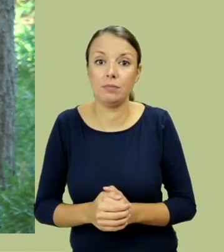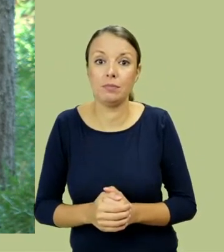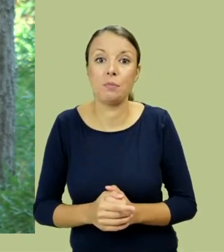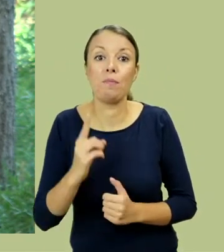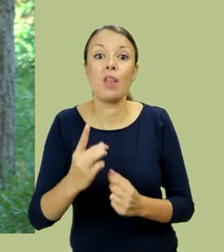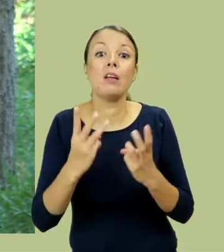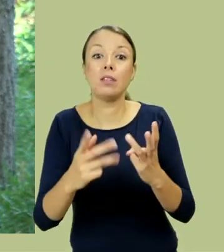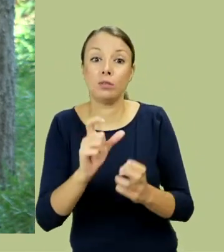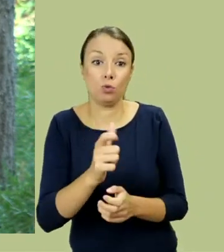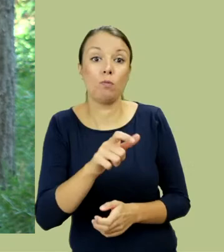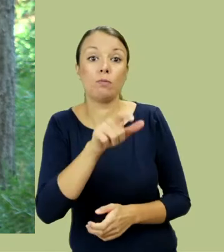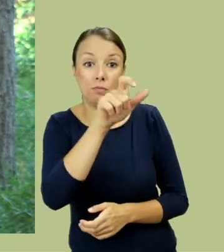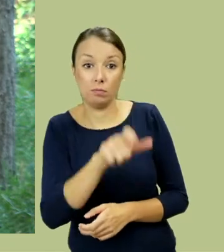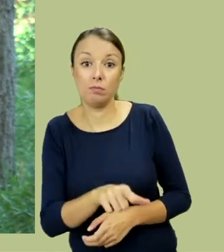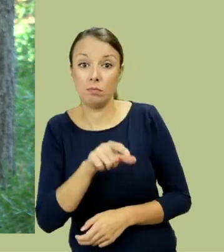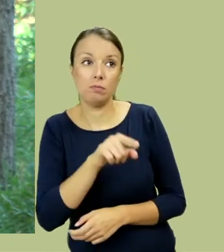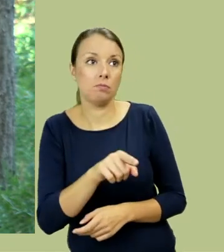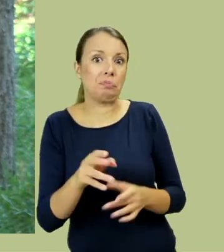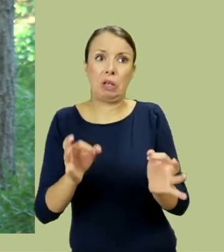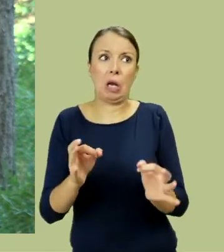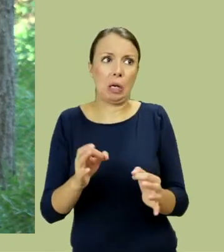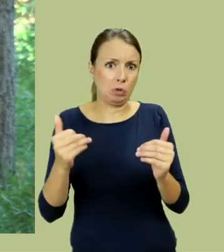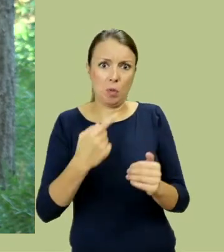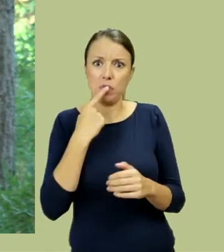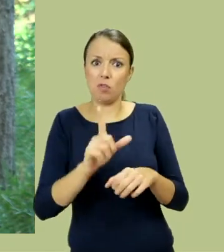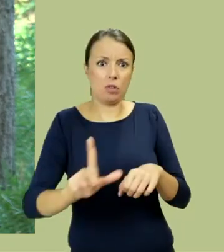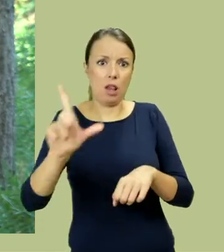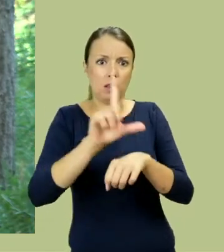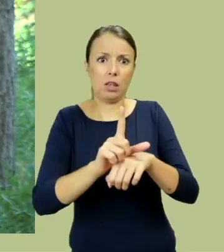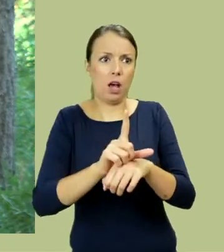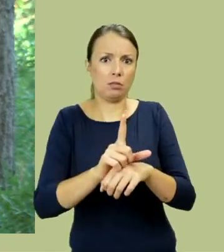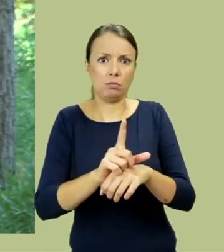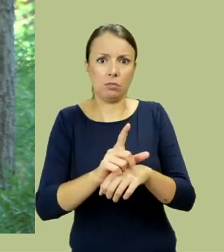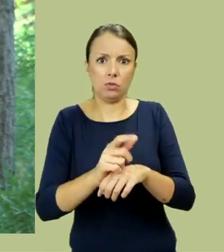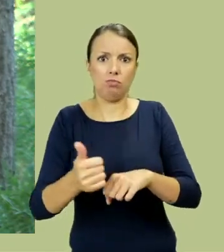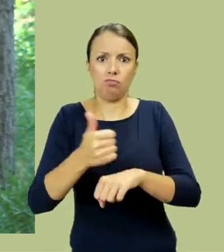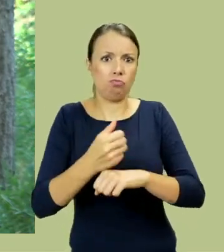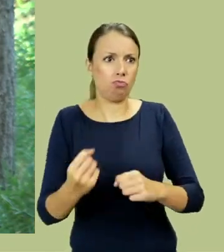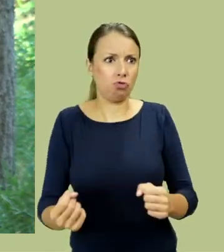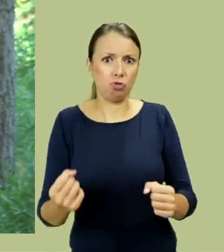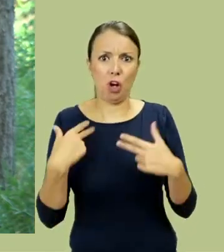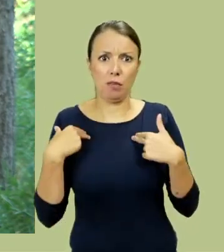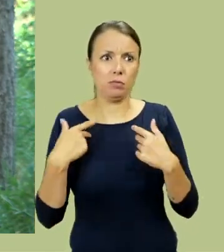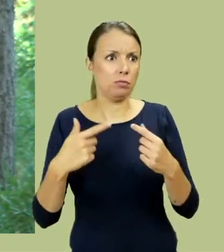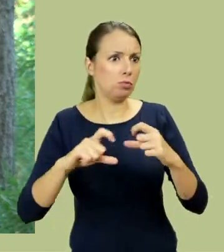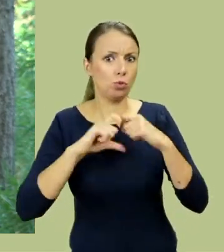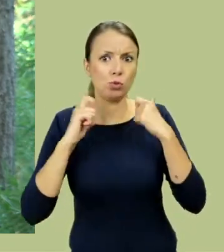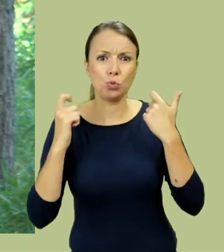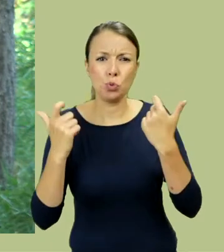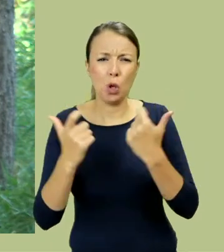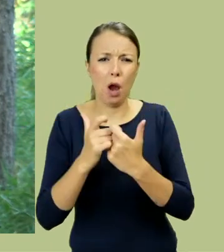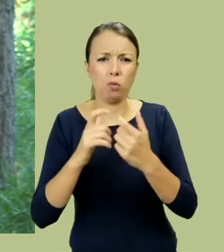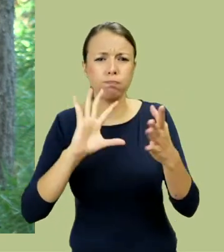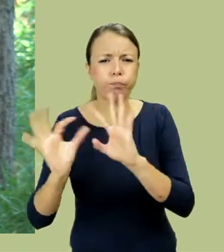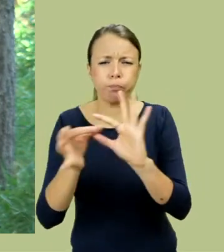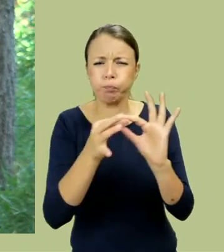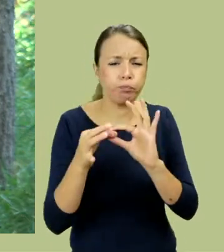dziś powiedzielibyśmy liderką, szefową całej siatki logistyki